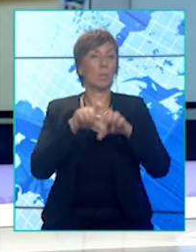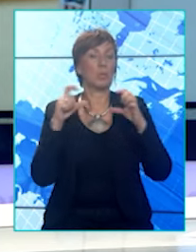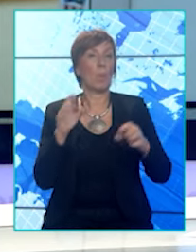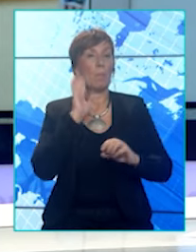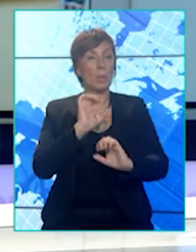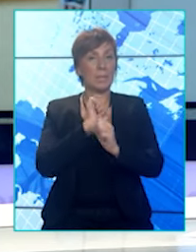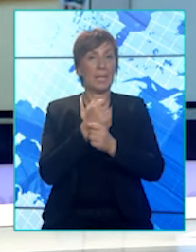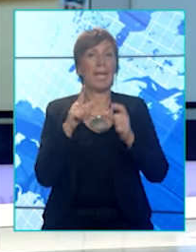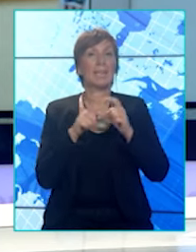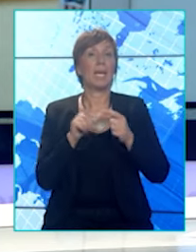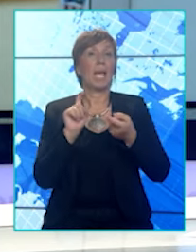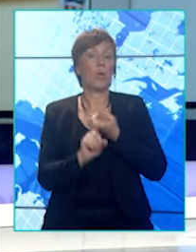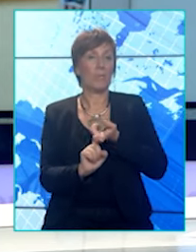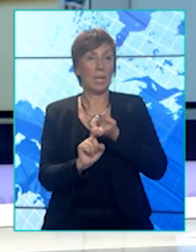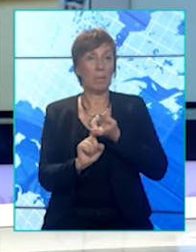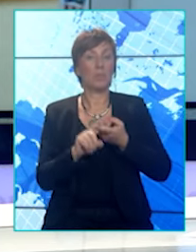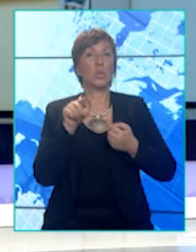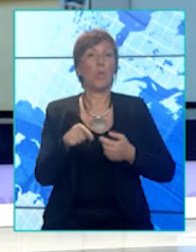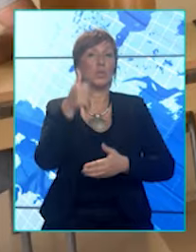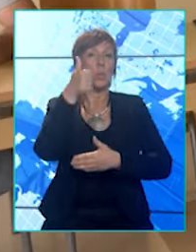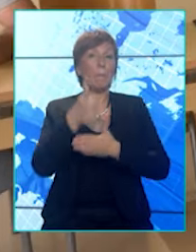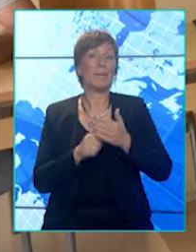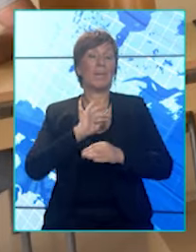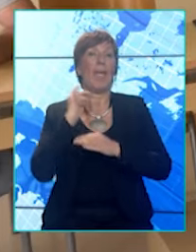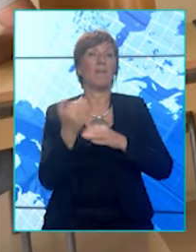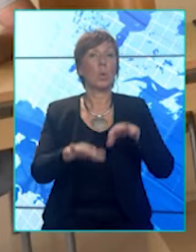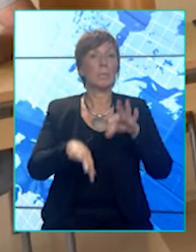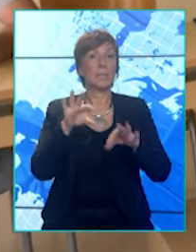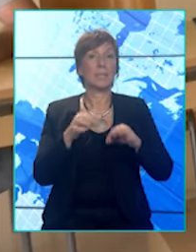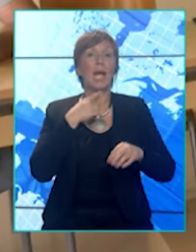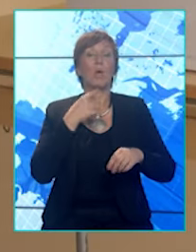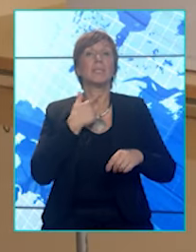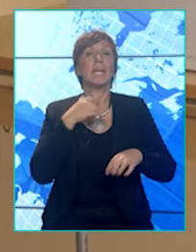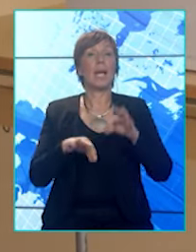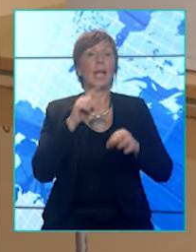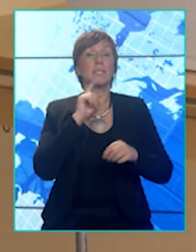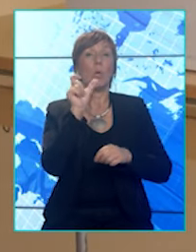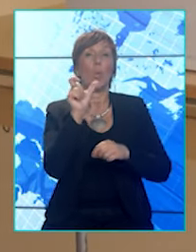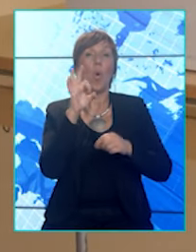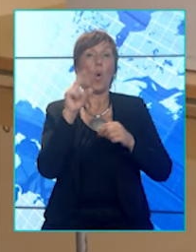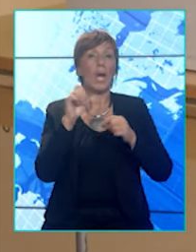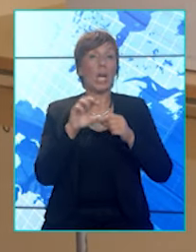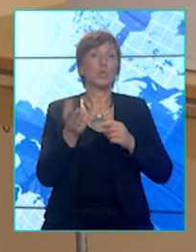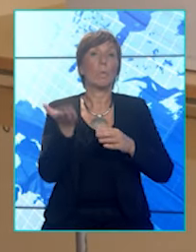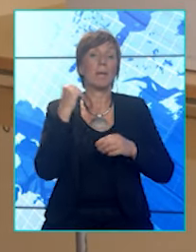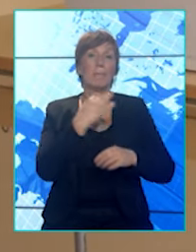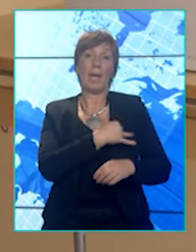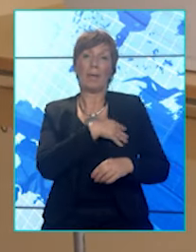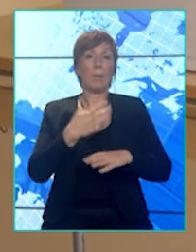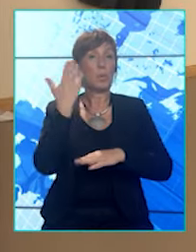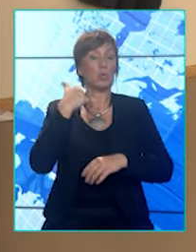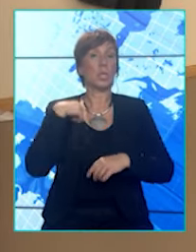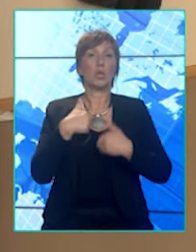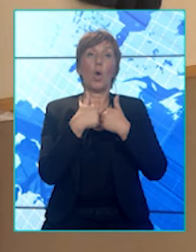Bosne i Hercegovine Darijanom Filipović. Ovo su inače prvi evropski izbori na kojima se glasa i u Orašju, premda je Hrvatska prošle